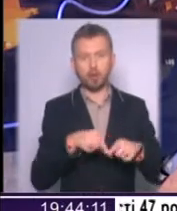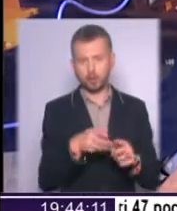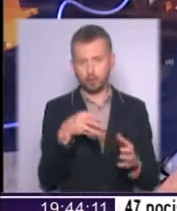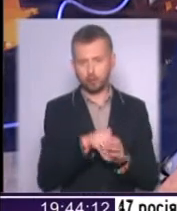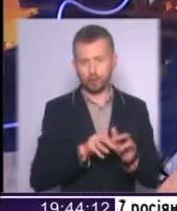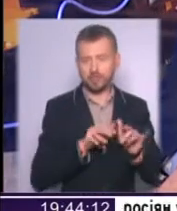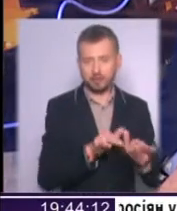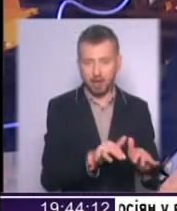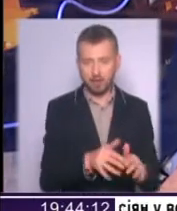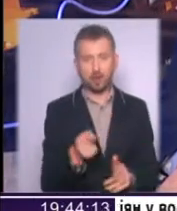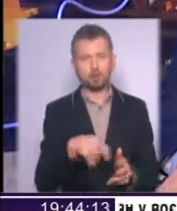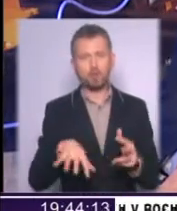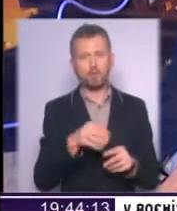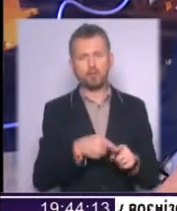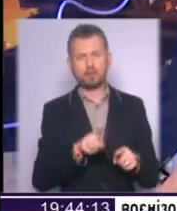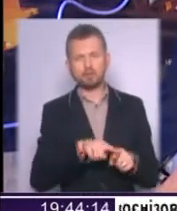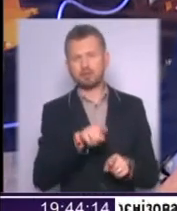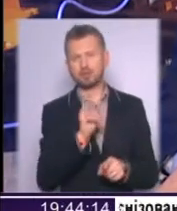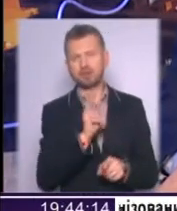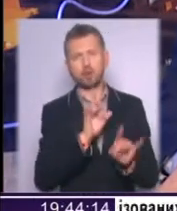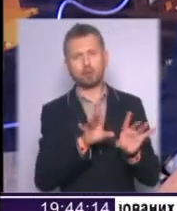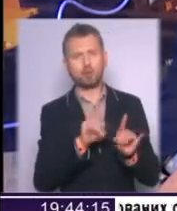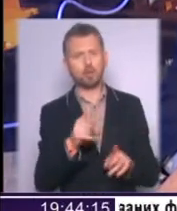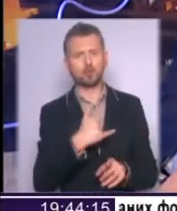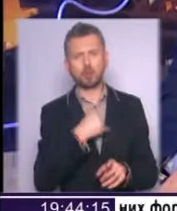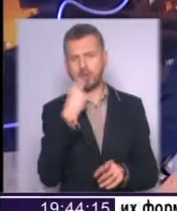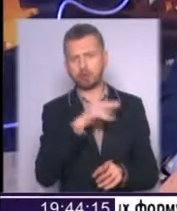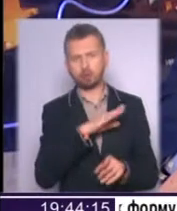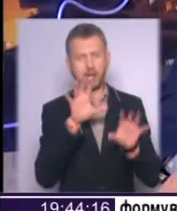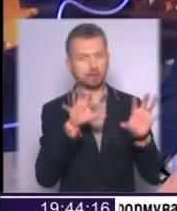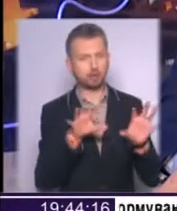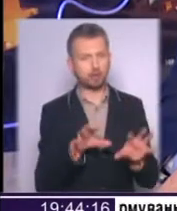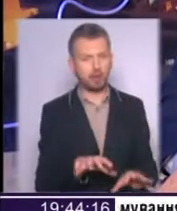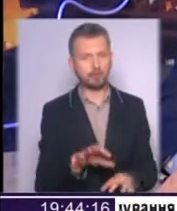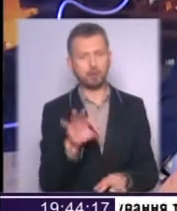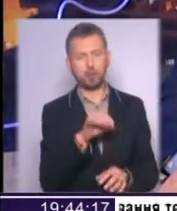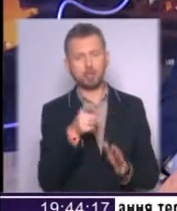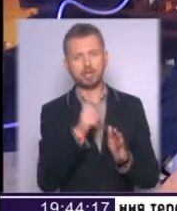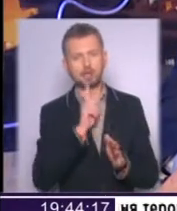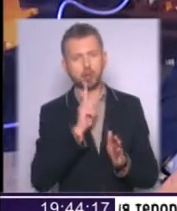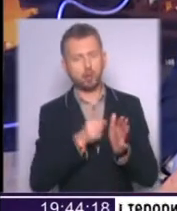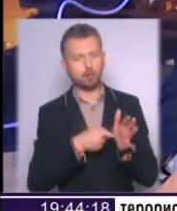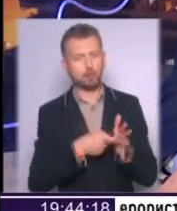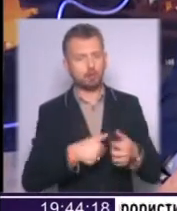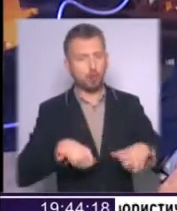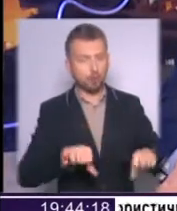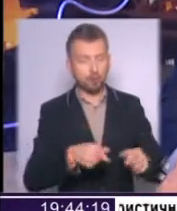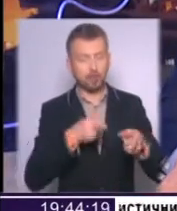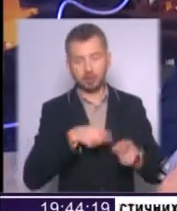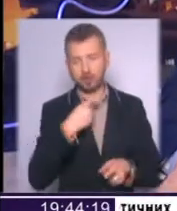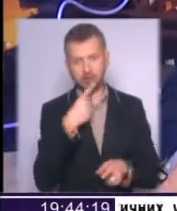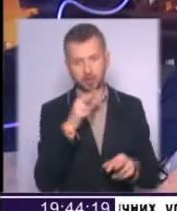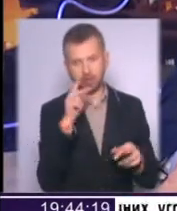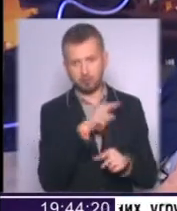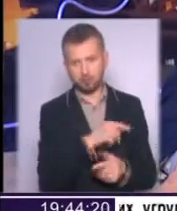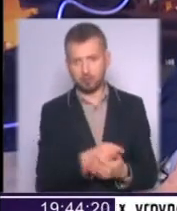розуміли. Тому ті всі діятелі, які розповідали про те, що у нас недосконале законодавство про тимчасову слідчу комісію, насправді говорили неправду. Я